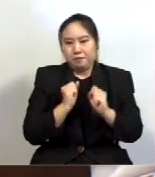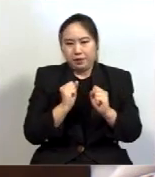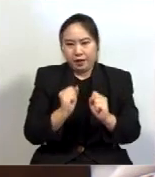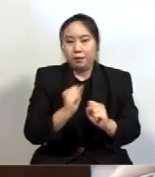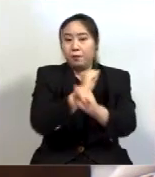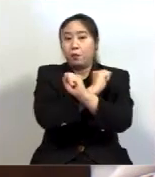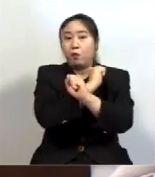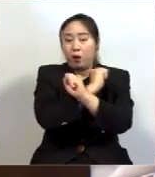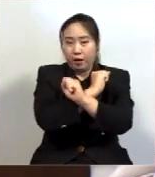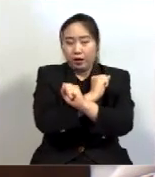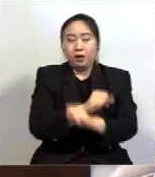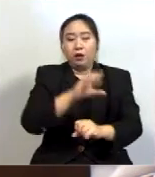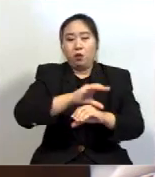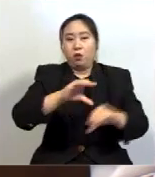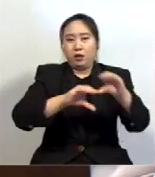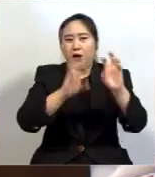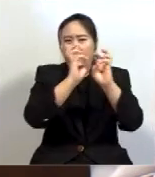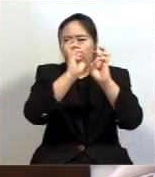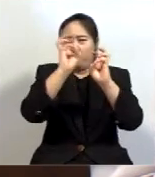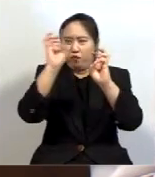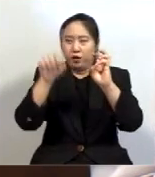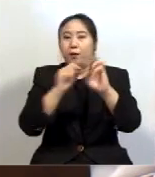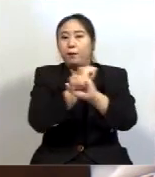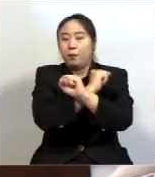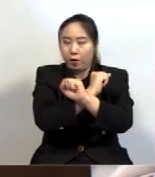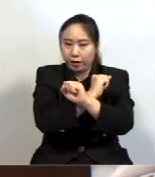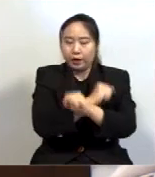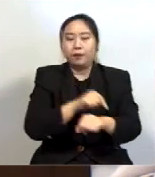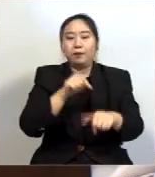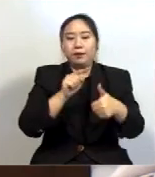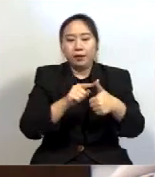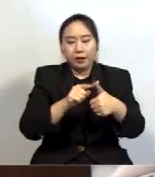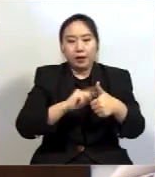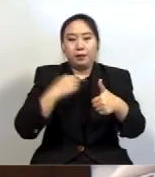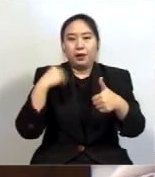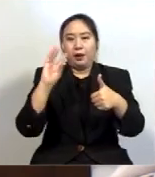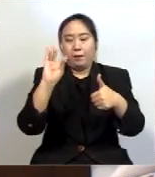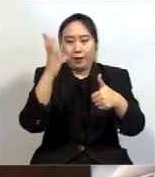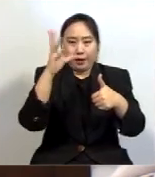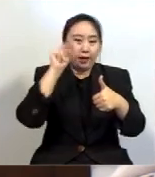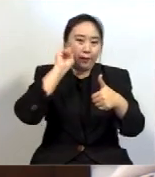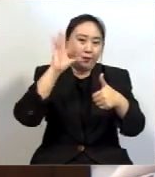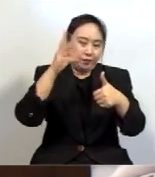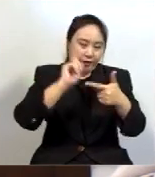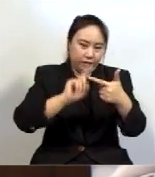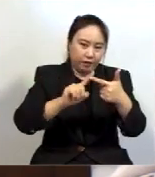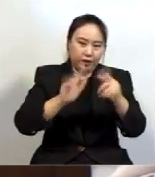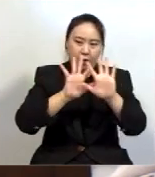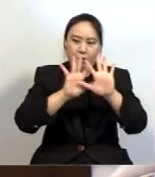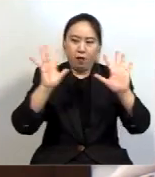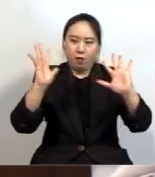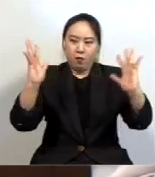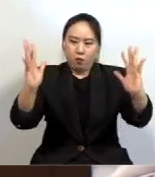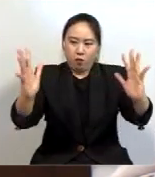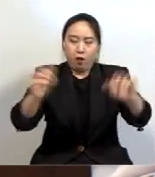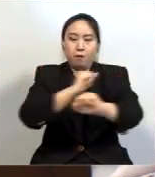ไม่ให้มีฝุ่นจากการก่อสร้างมากที่สุดไม่ว่าจะเป็นการติดสปริงเกอร์การที่ป้องกันพื้นที่ไม่ให้ฝุ่นกระจาย